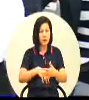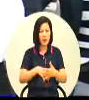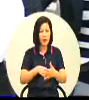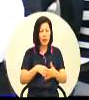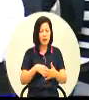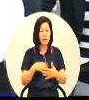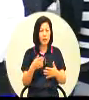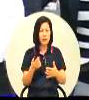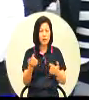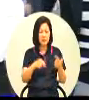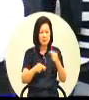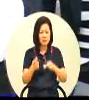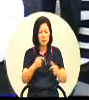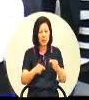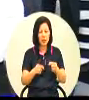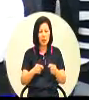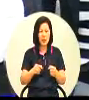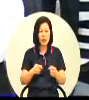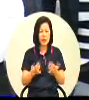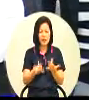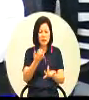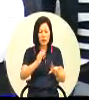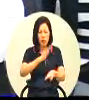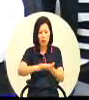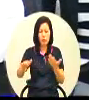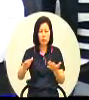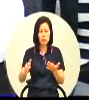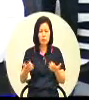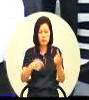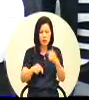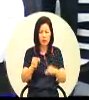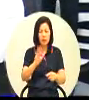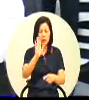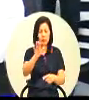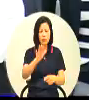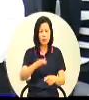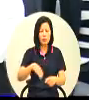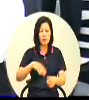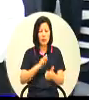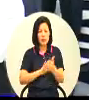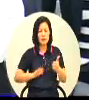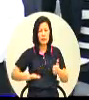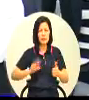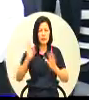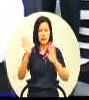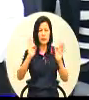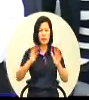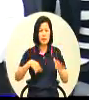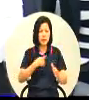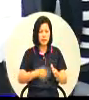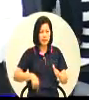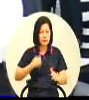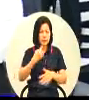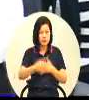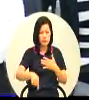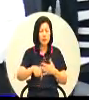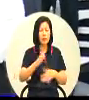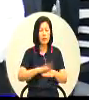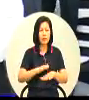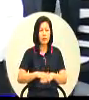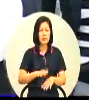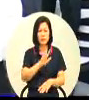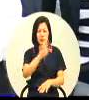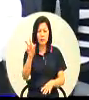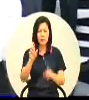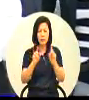含有 那种除草剂，都会造成我们幼童的一个身心健康的伤害。但是啊，这个色益三七